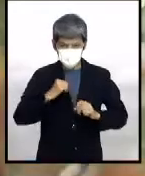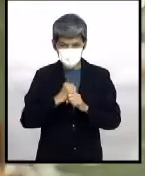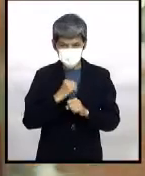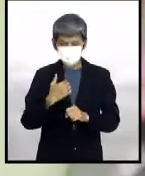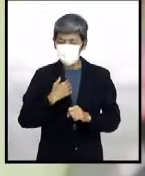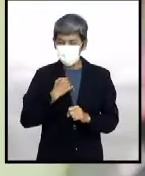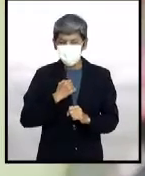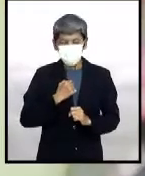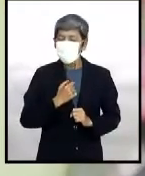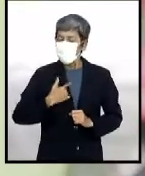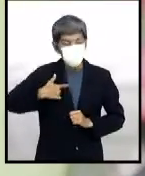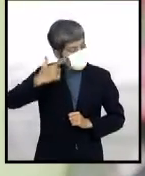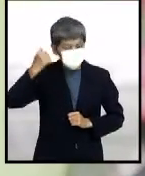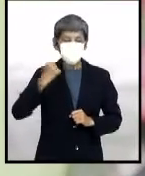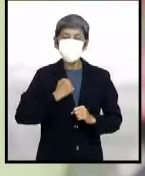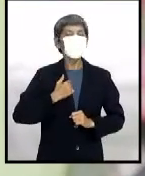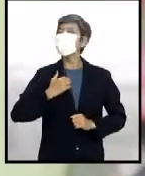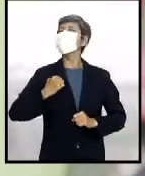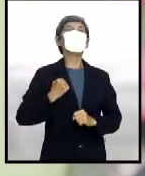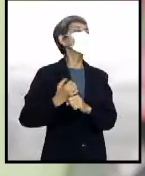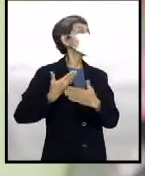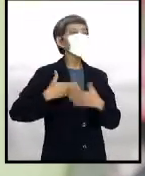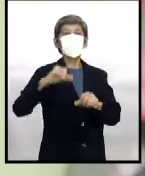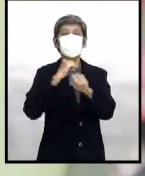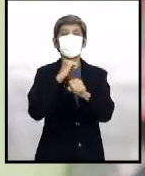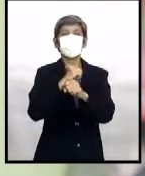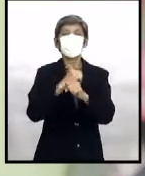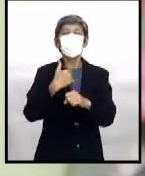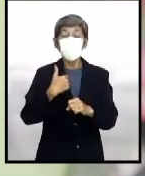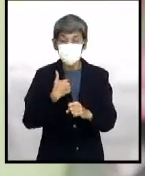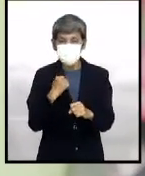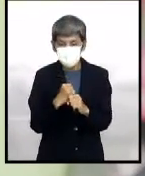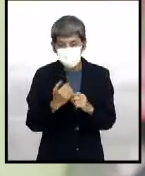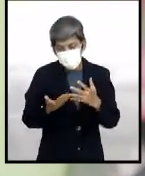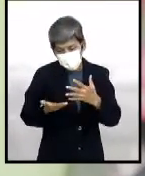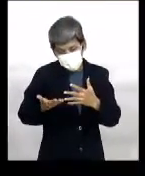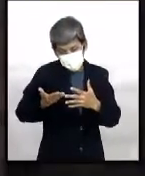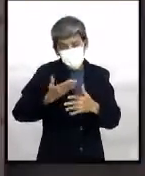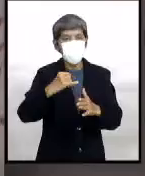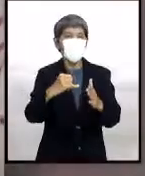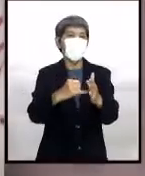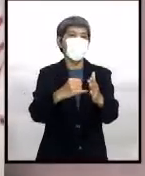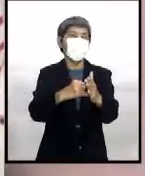คุณดีปุ๊บคุณไม่ต้องทำตามใครคุณดีปุ๊บคุณไม่ต้องอายใครอะไรอย่างเงี้ยแล้วมันทำให้การเรียนรู้เขาค่อยขั้นต่อไปง่ายขึ้น